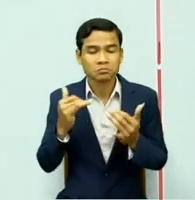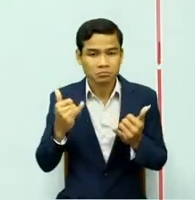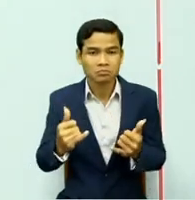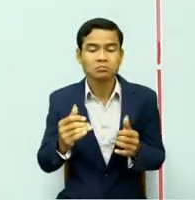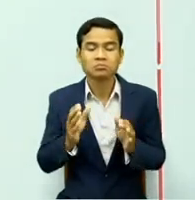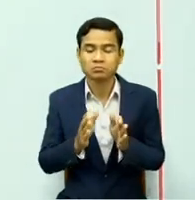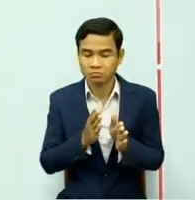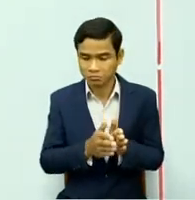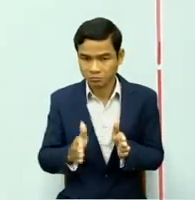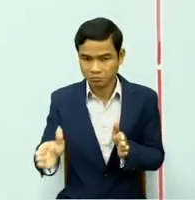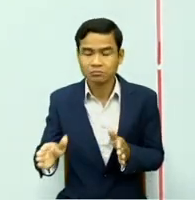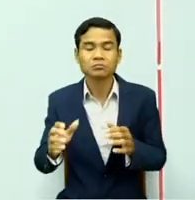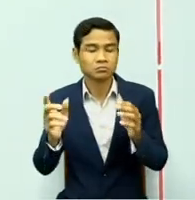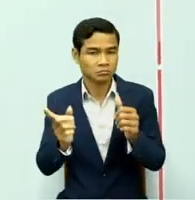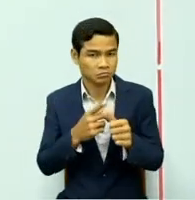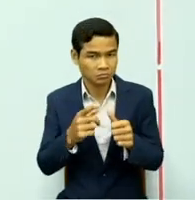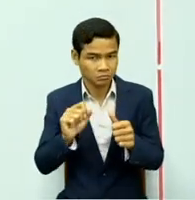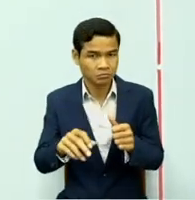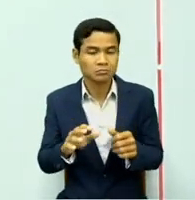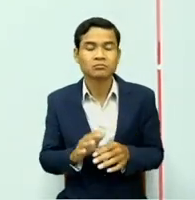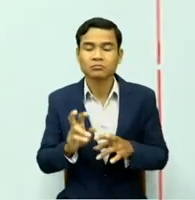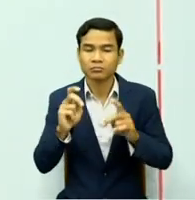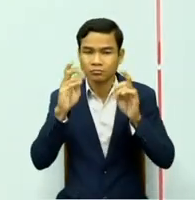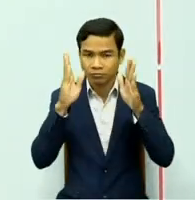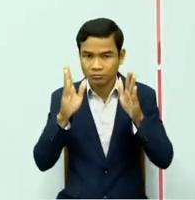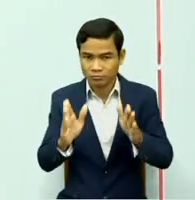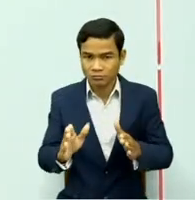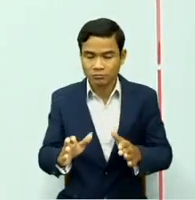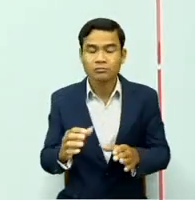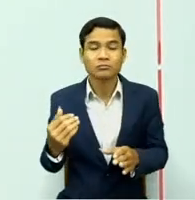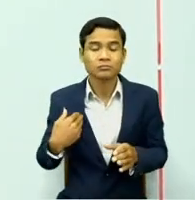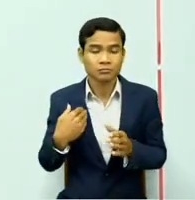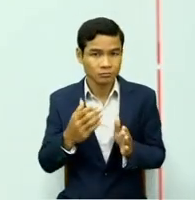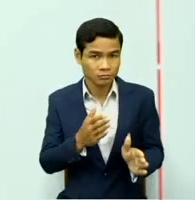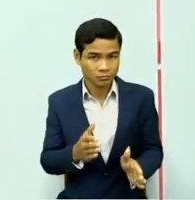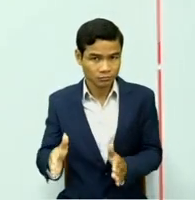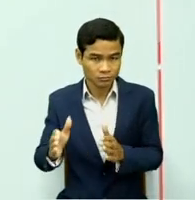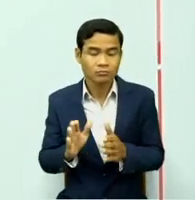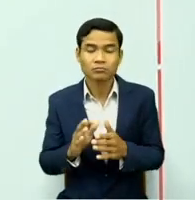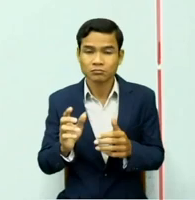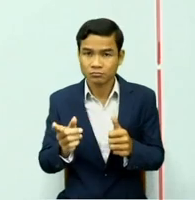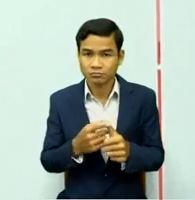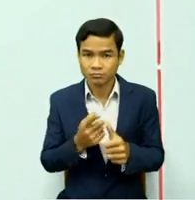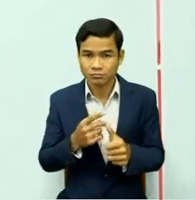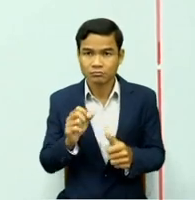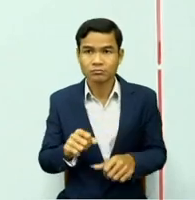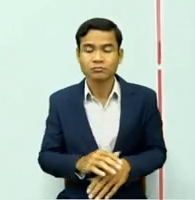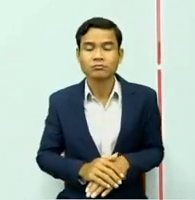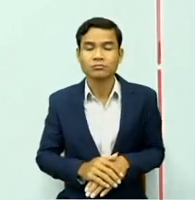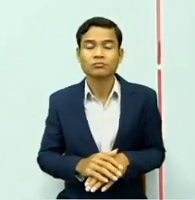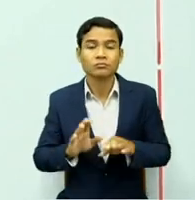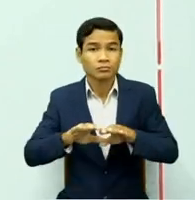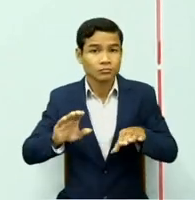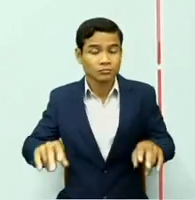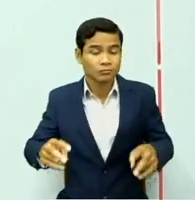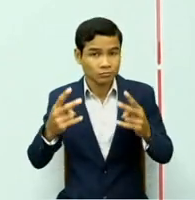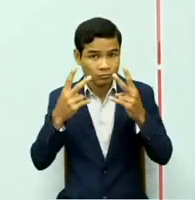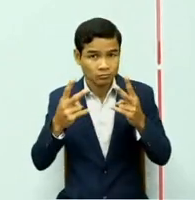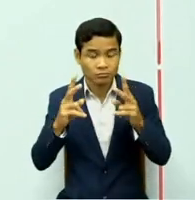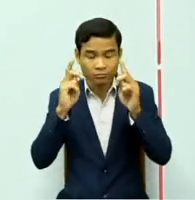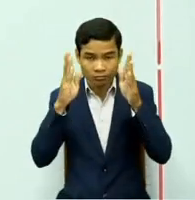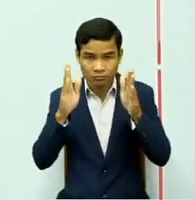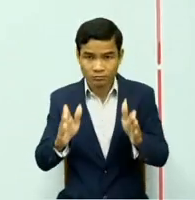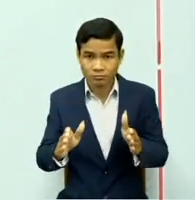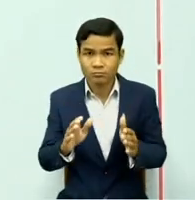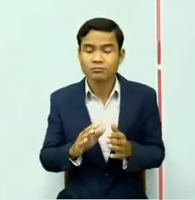ណាចាយើងមើលទាំងអស់គ្នាអ្នកគ្រូរៀបដបទឹកសតមុនគេណាចាអញ្ចឹងគុនមើលអ្នកគ្រូ